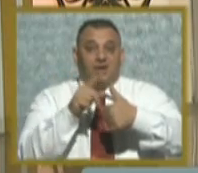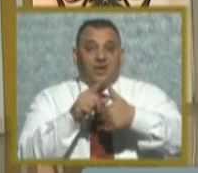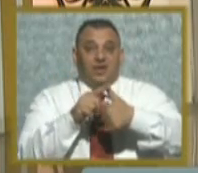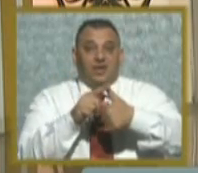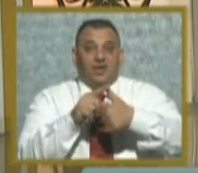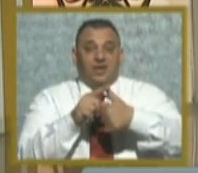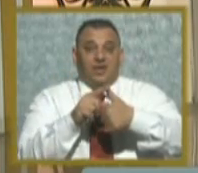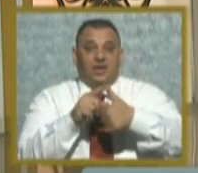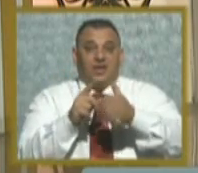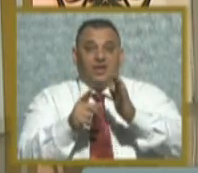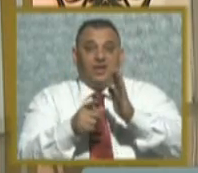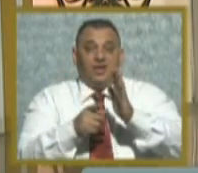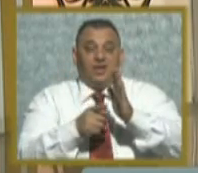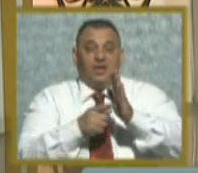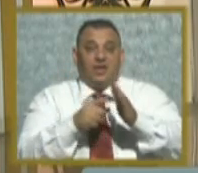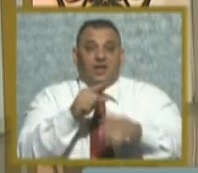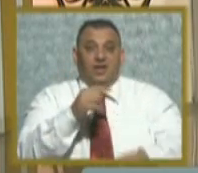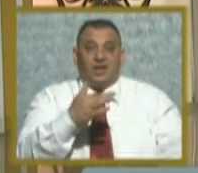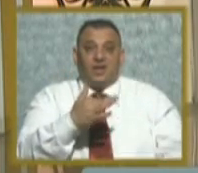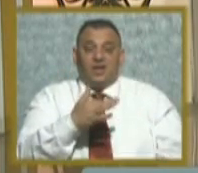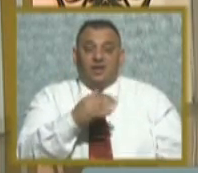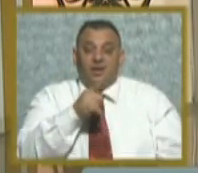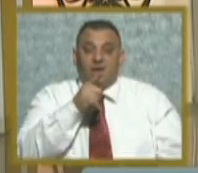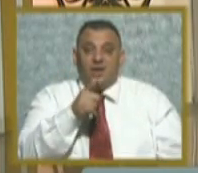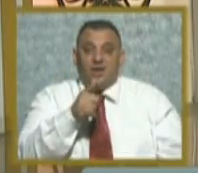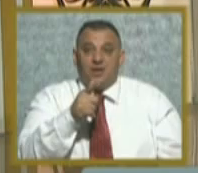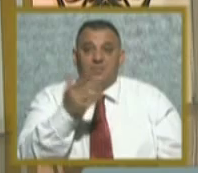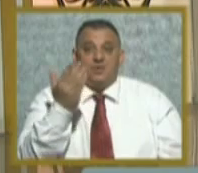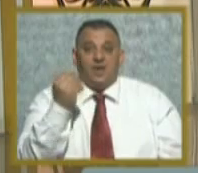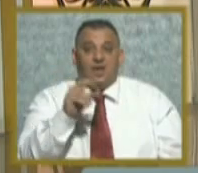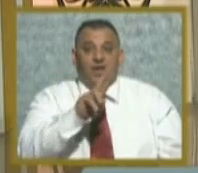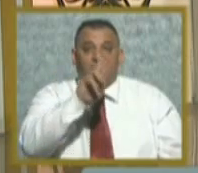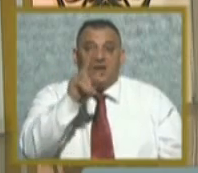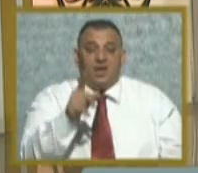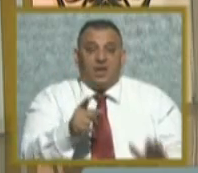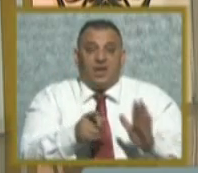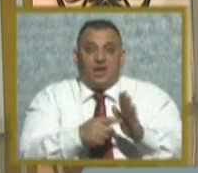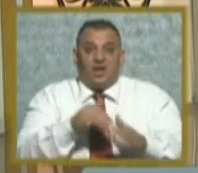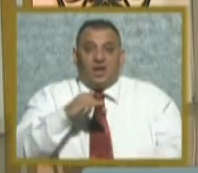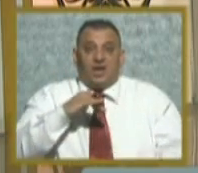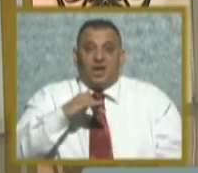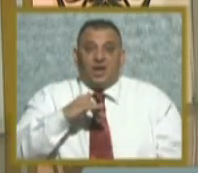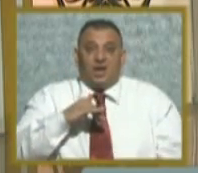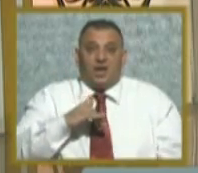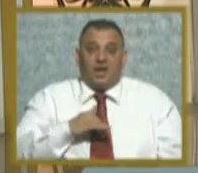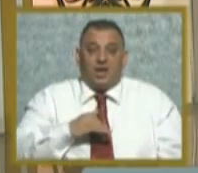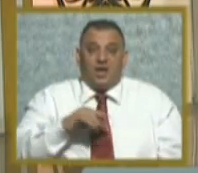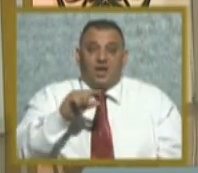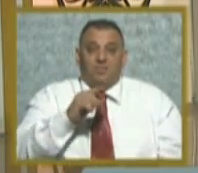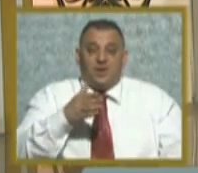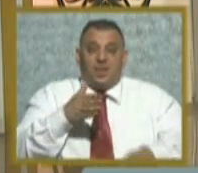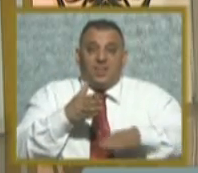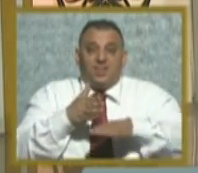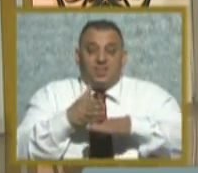قلت لك حد عنده 100,000. اي. ويريد عنده اخ ويريد يعطيها